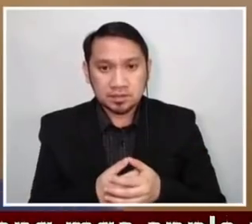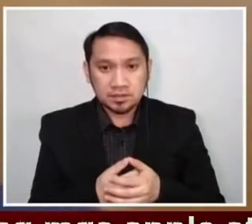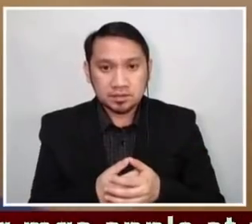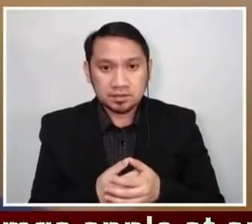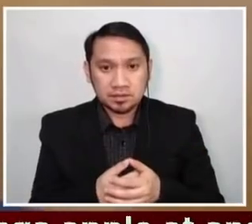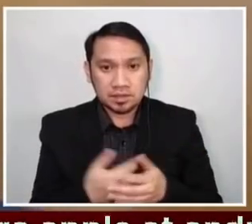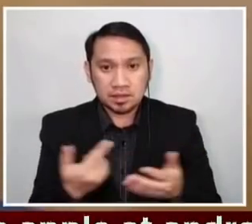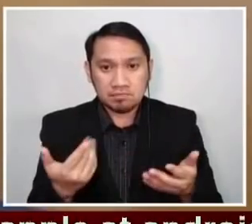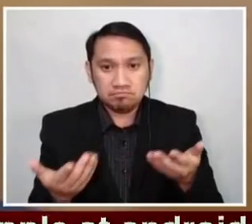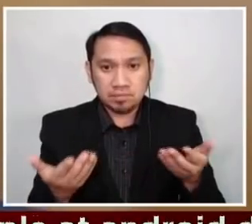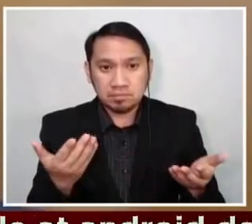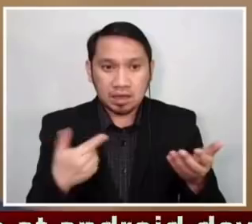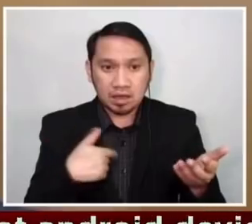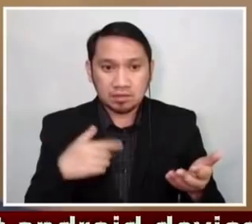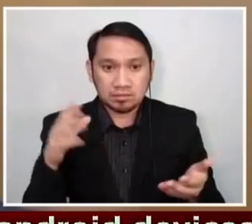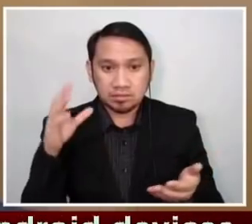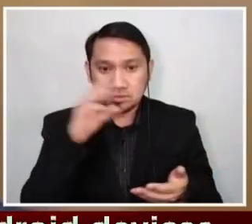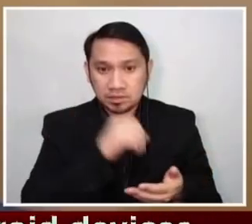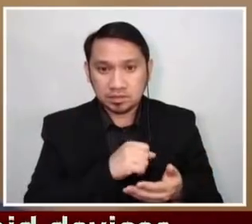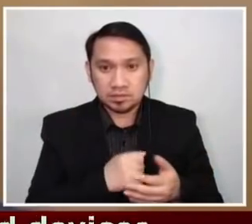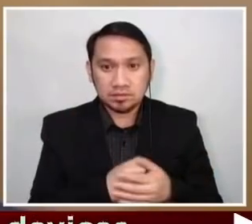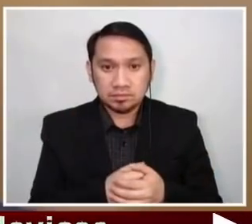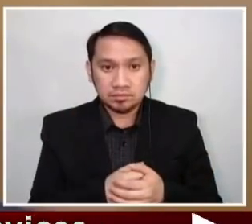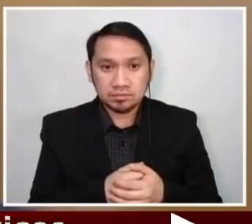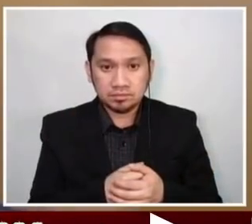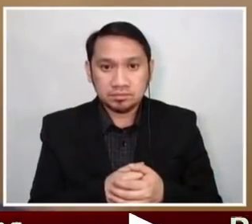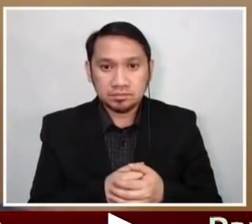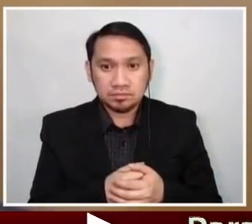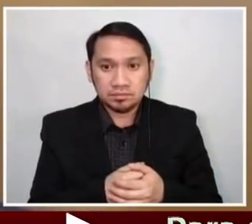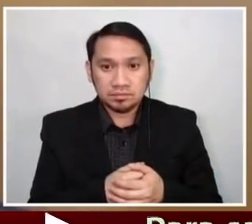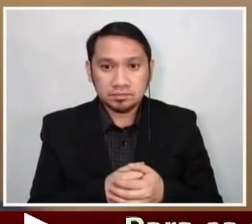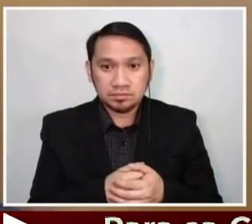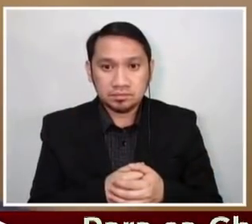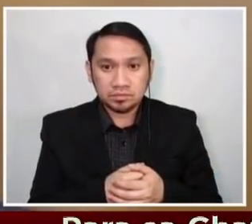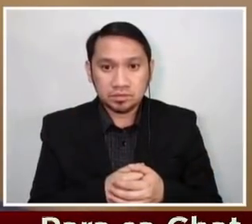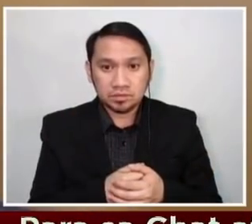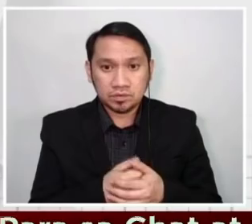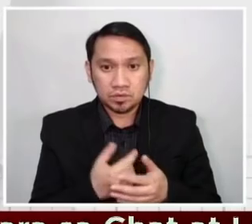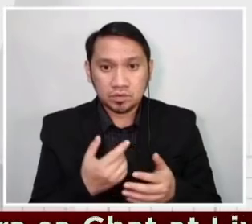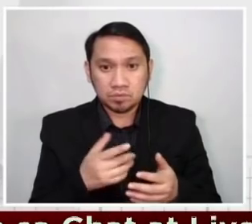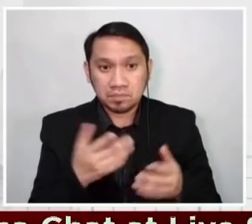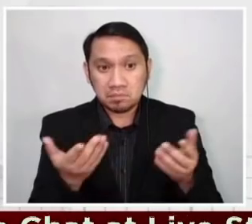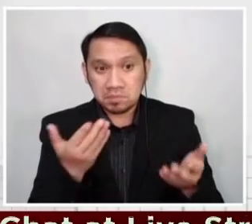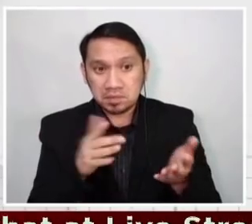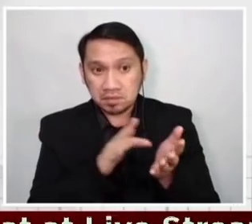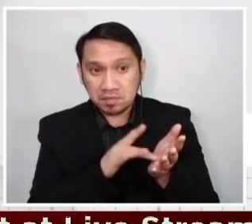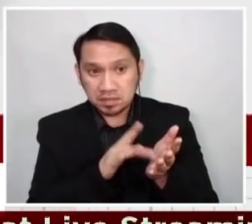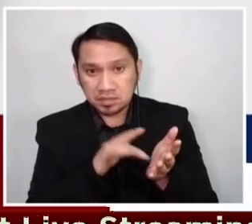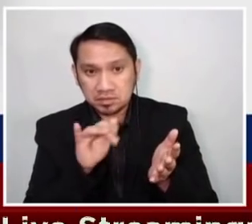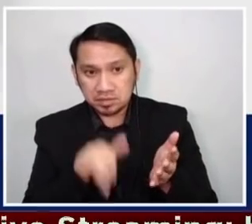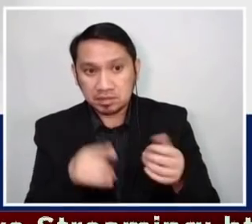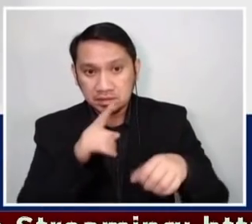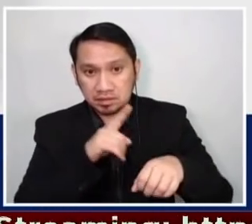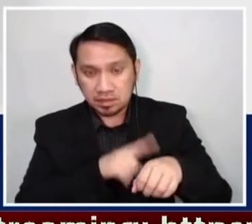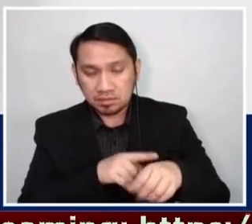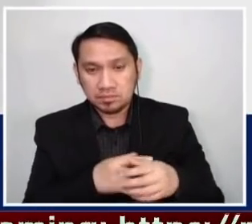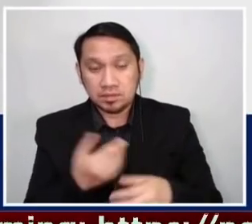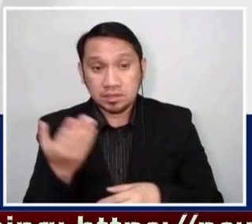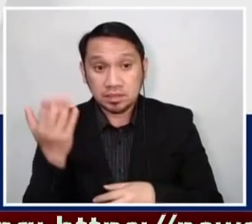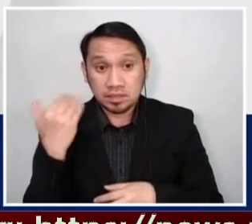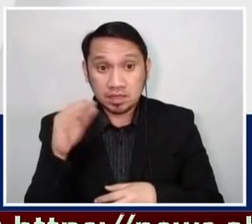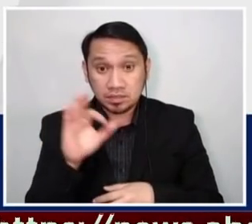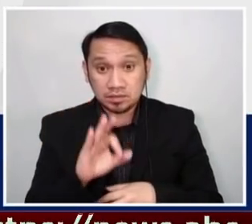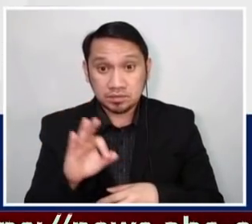I guess the one that ordered the hit took advantage of that. Noong Disyembre, nakaligtas mula